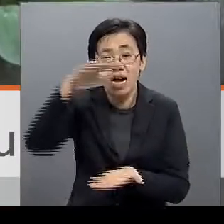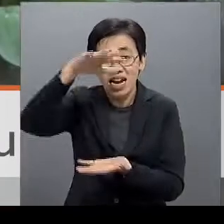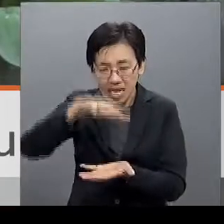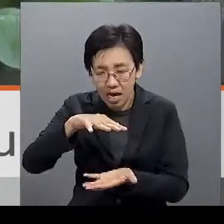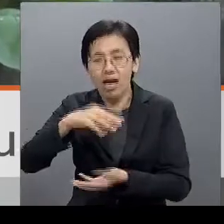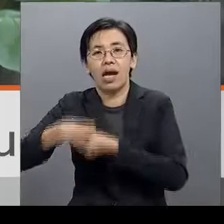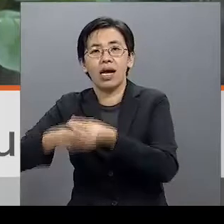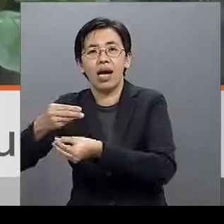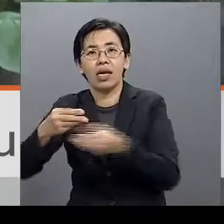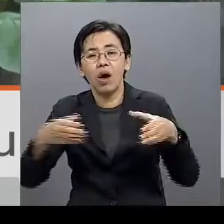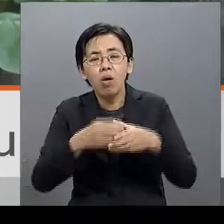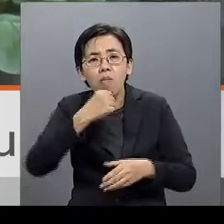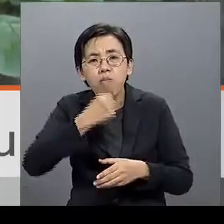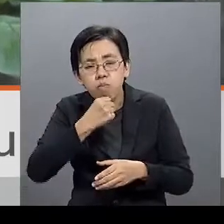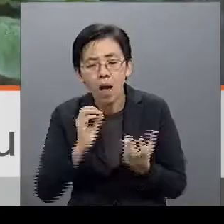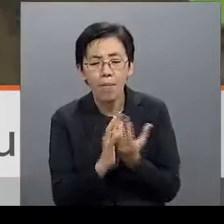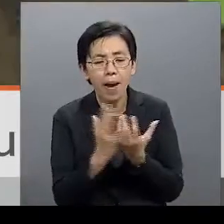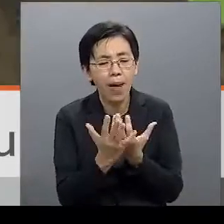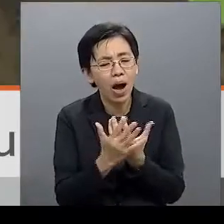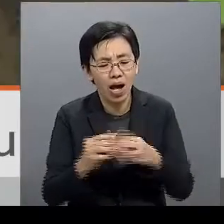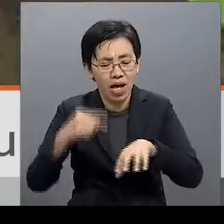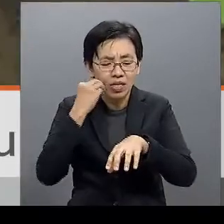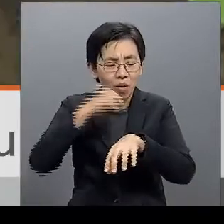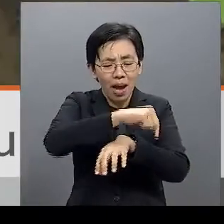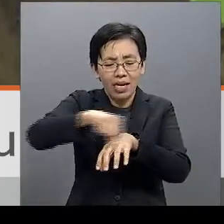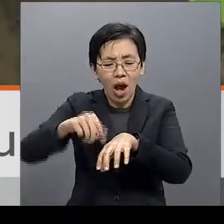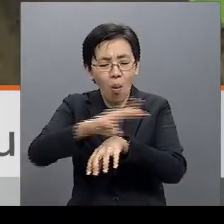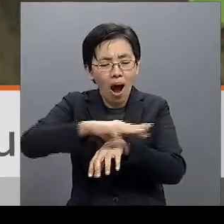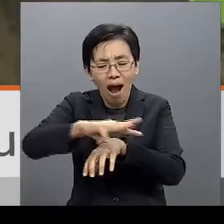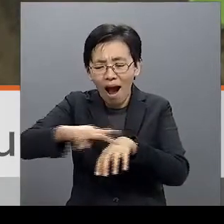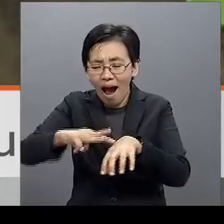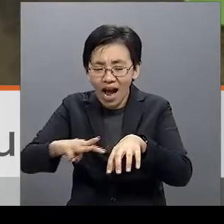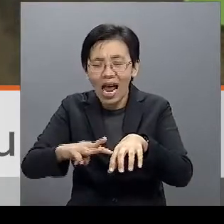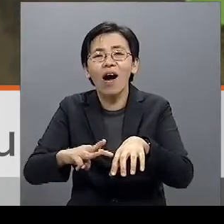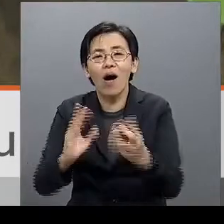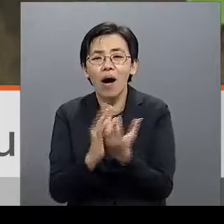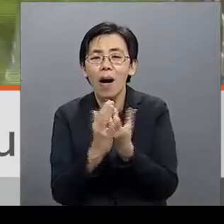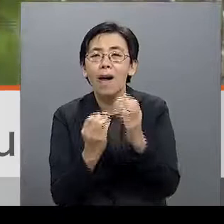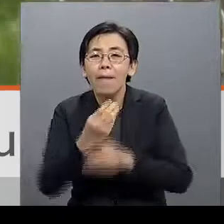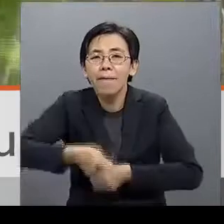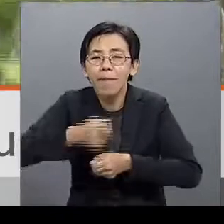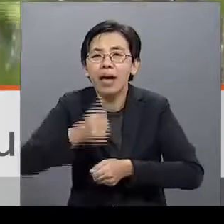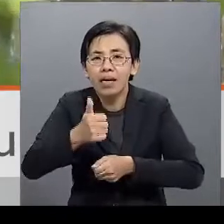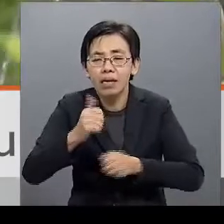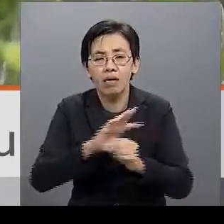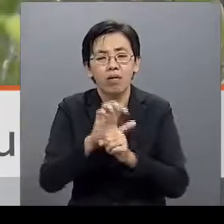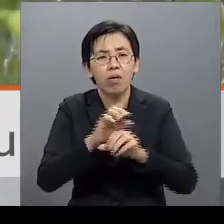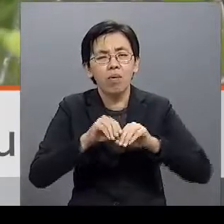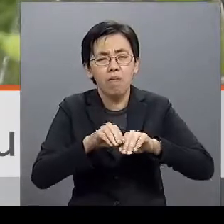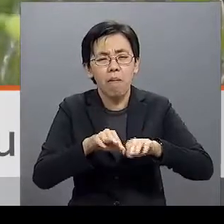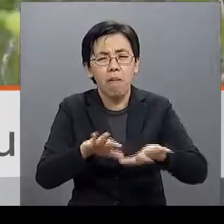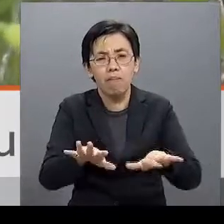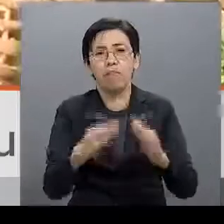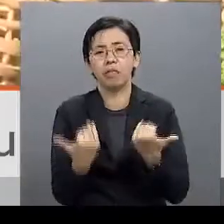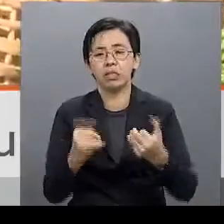ผักในพื้นที่ว่างข้างบ้านให้เกิดประโยชน์ยิ่งในภาวะเชื้อโควิด -19 กำลังแพร่ระบาดผู้สูงอายุ